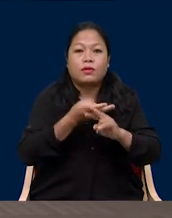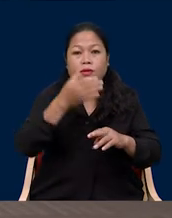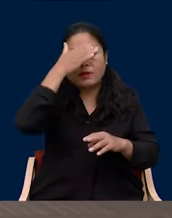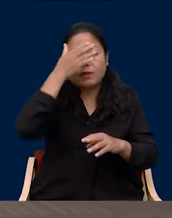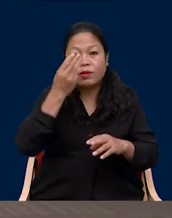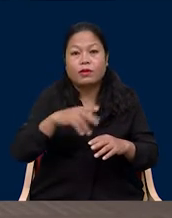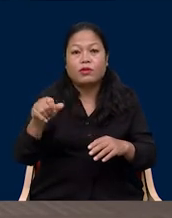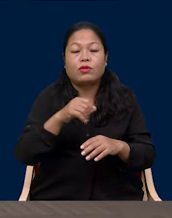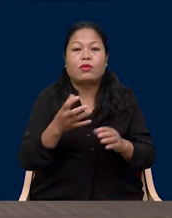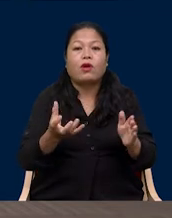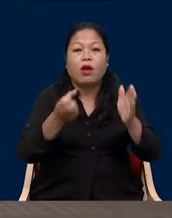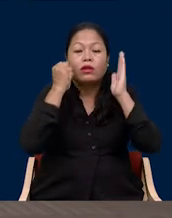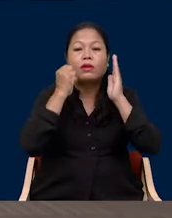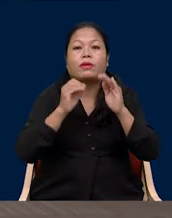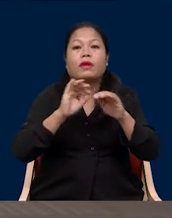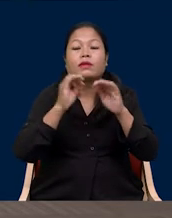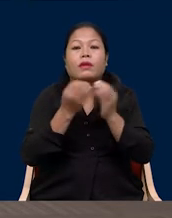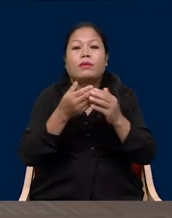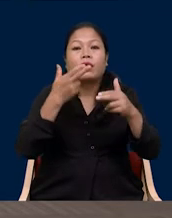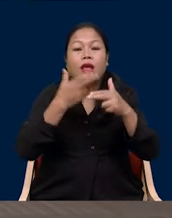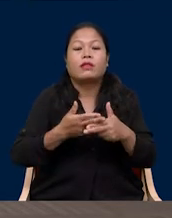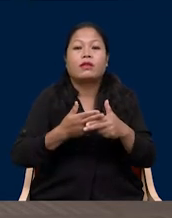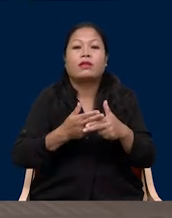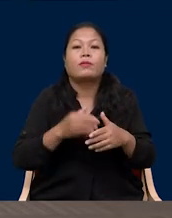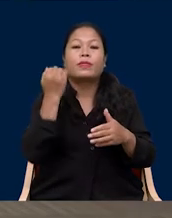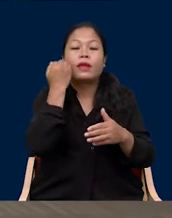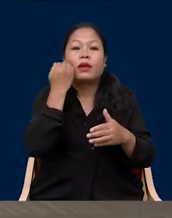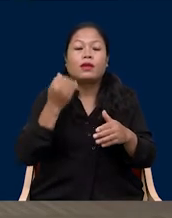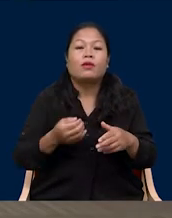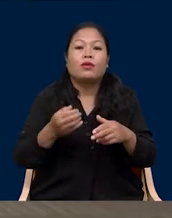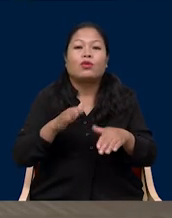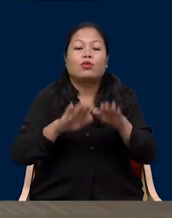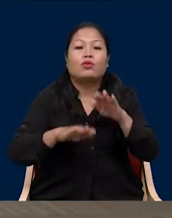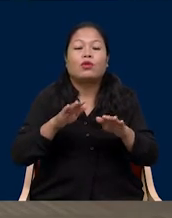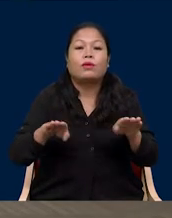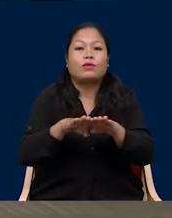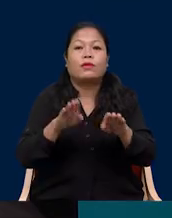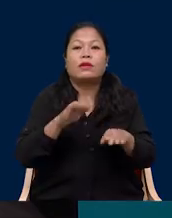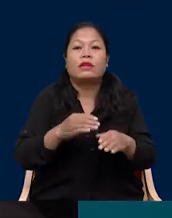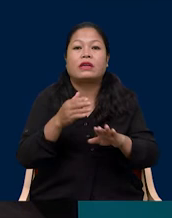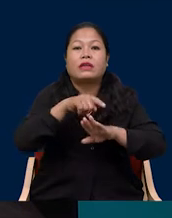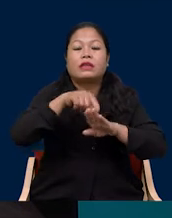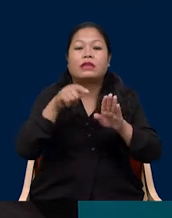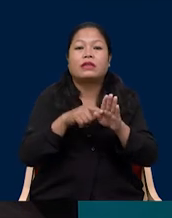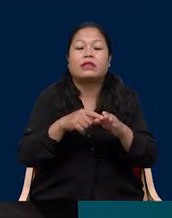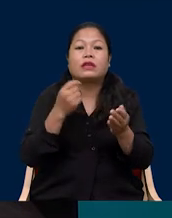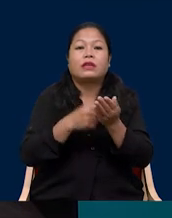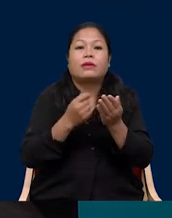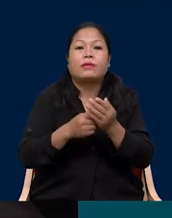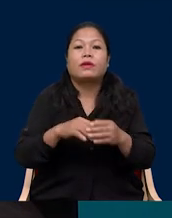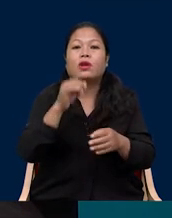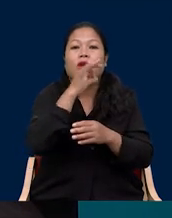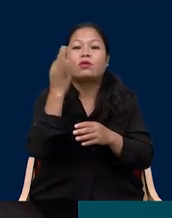जोखिममा पर्दै आएका छन्। उनीहरूको अधिकार र सामाजिक आर्थिक अवस्था पुरुषको तुलनामा समान छैन, साथै नीति निर्माण गर्ने